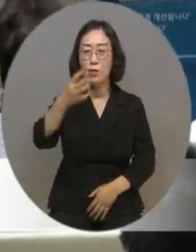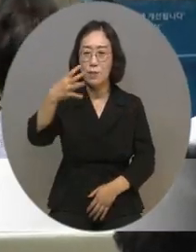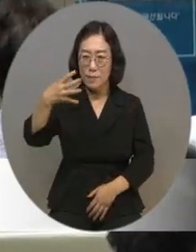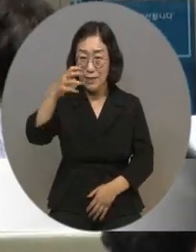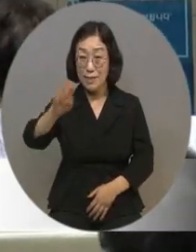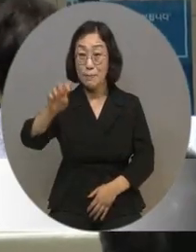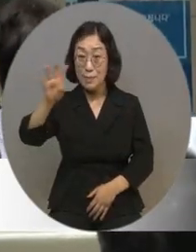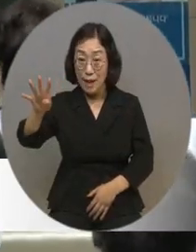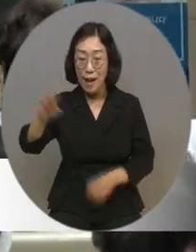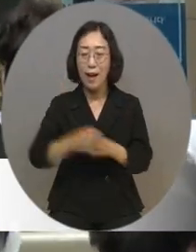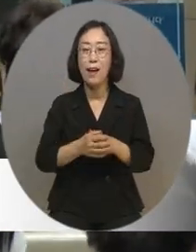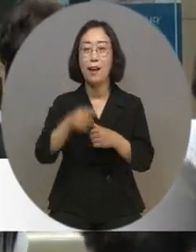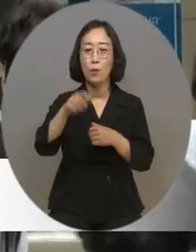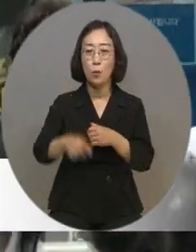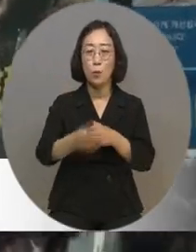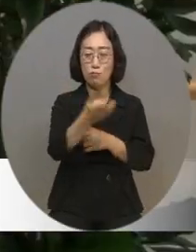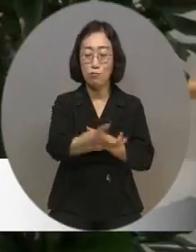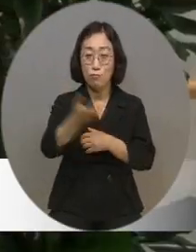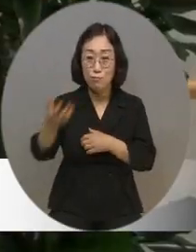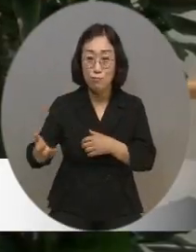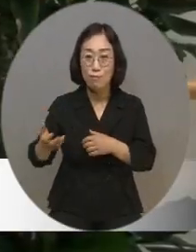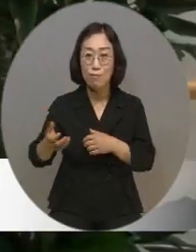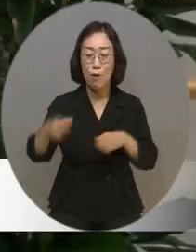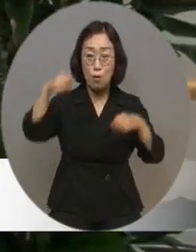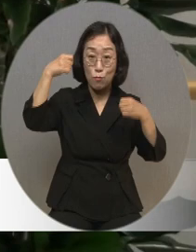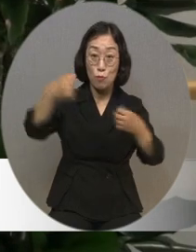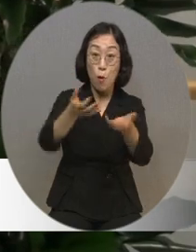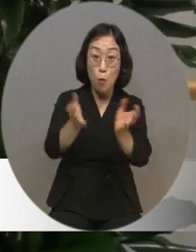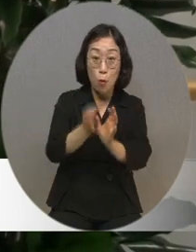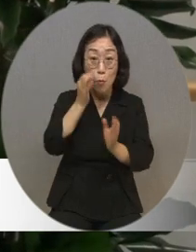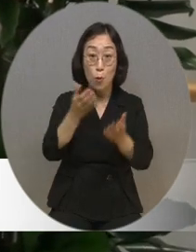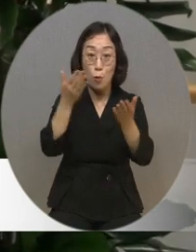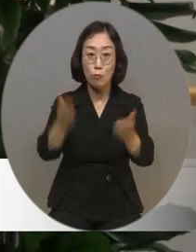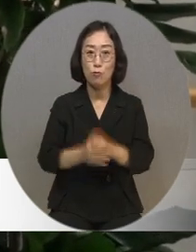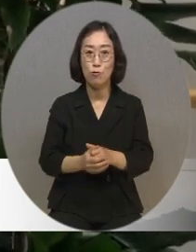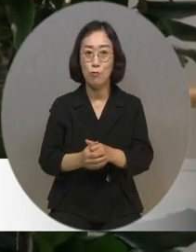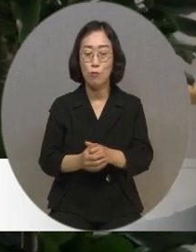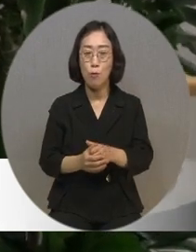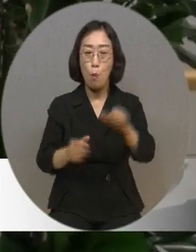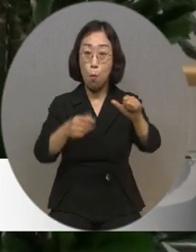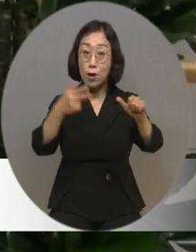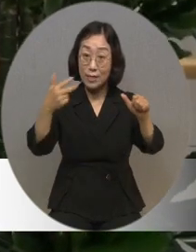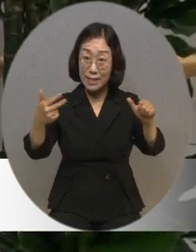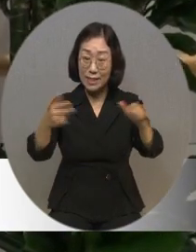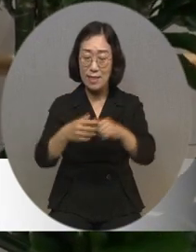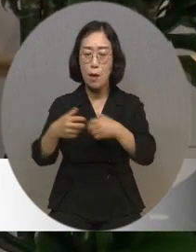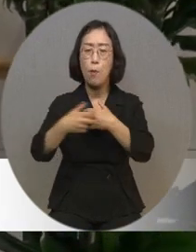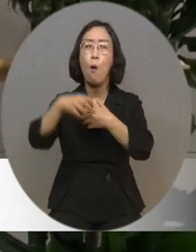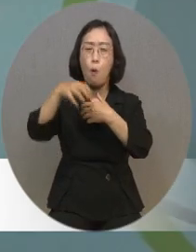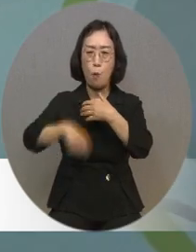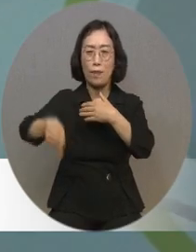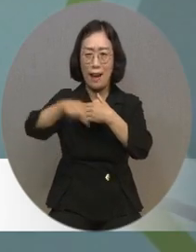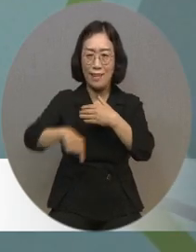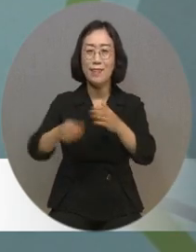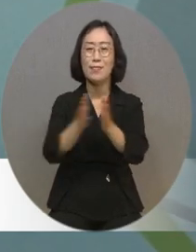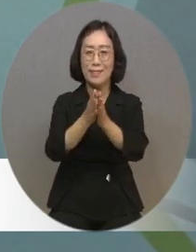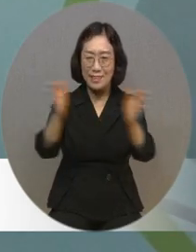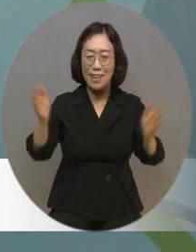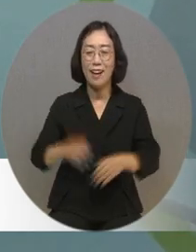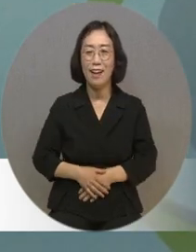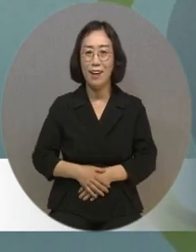공연 춤으로 떠나는 힐링 여행이 지난 7일 연세고등병원 로비에서 그 시작을 알렸습니다.